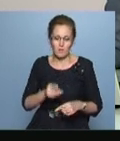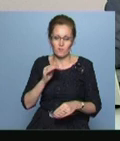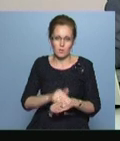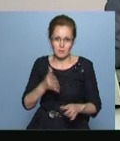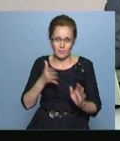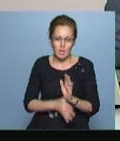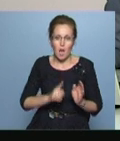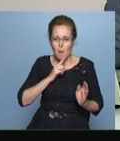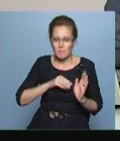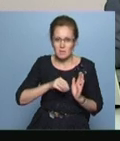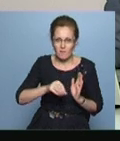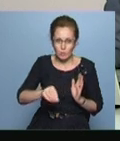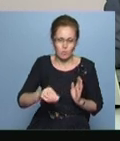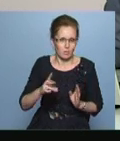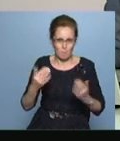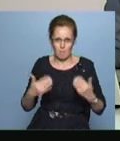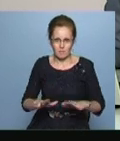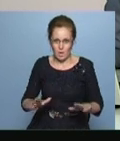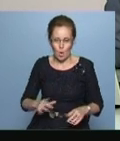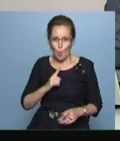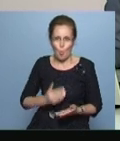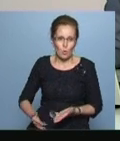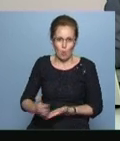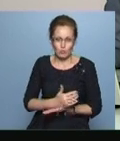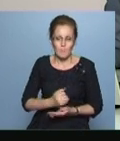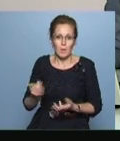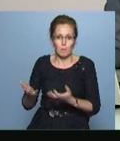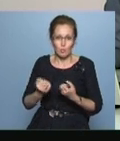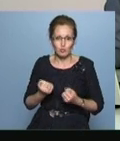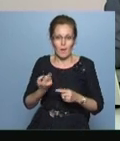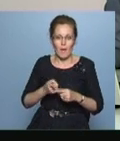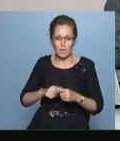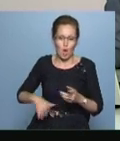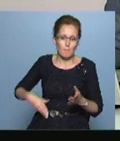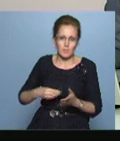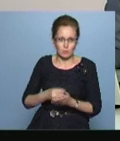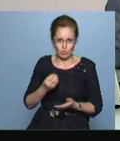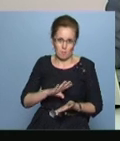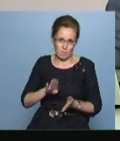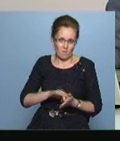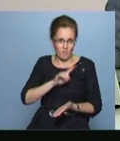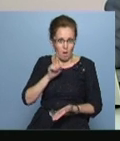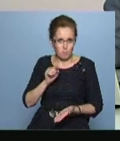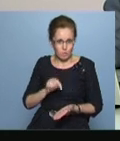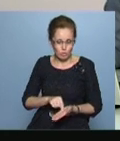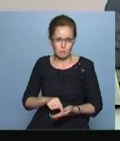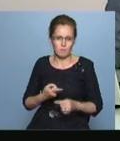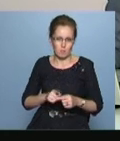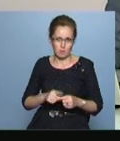не потери урожая. Но получение и этой компенсации еще под вопросом. Об этом накануне говорили в Госсовете